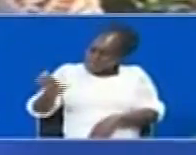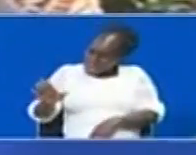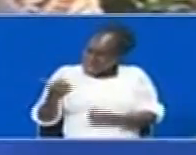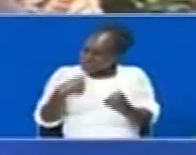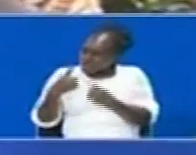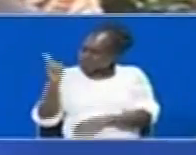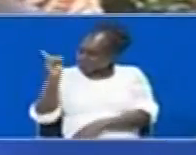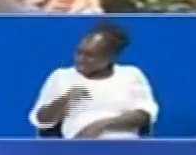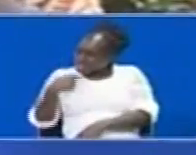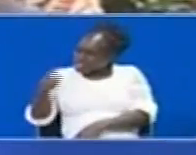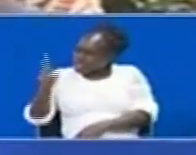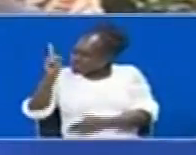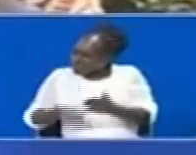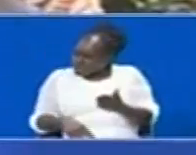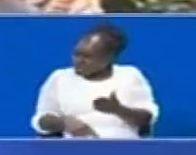wewe, najua.